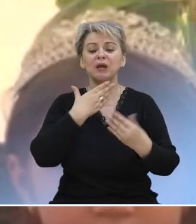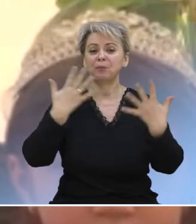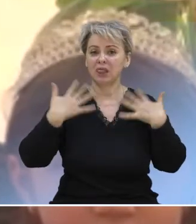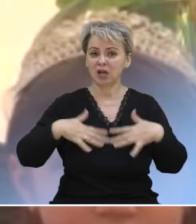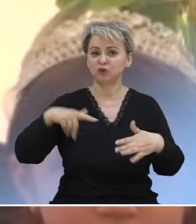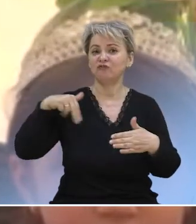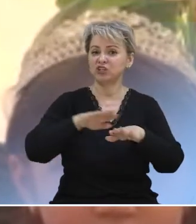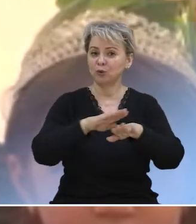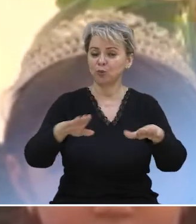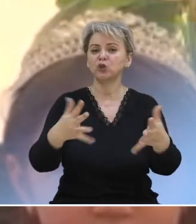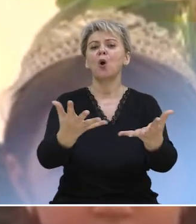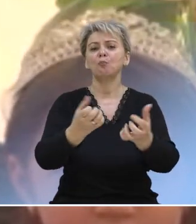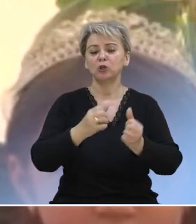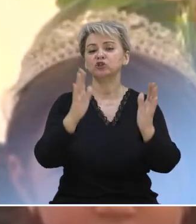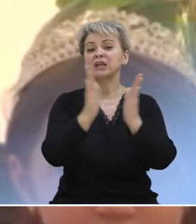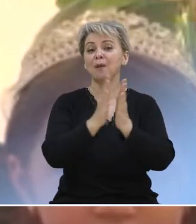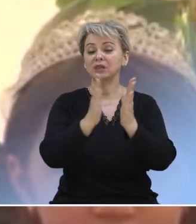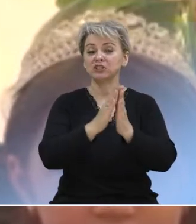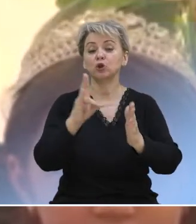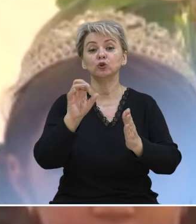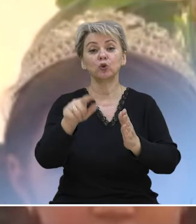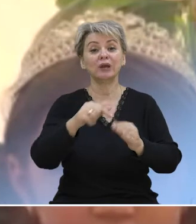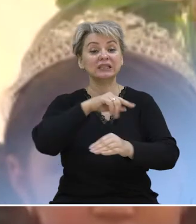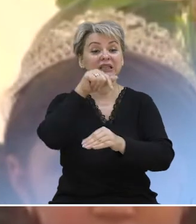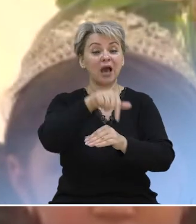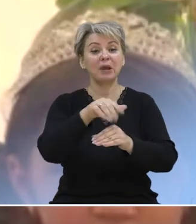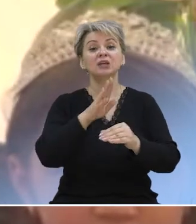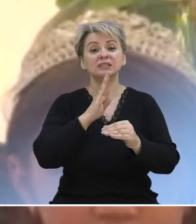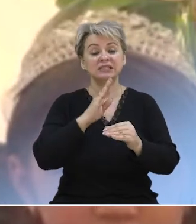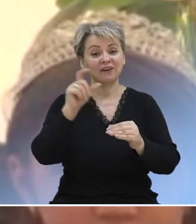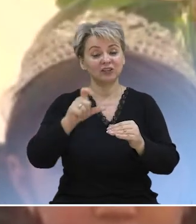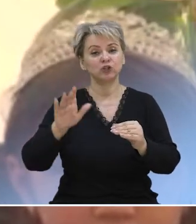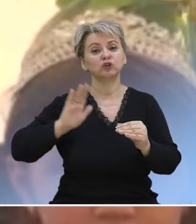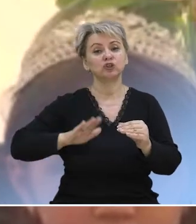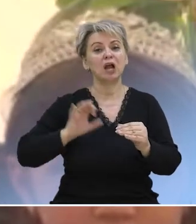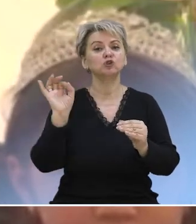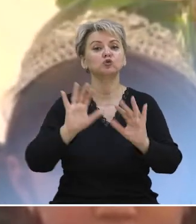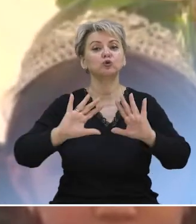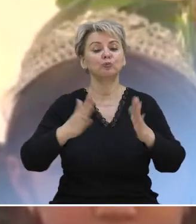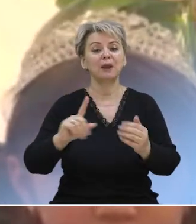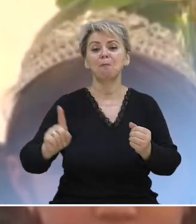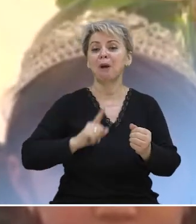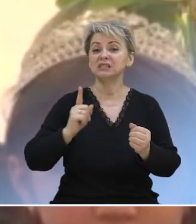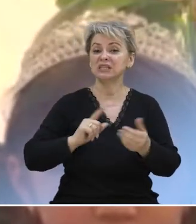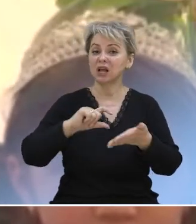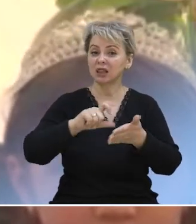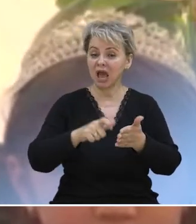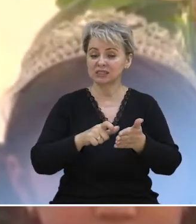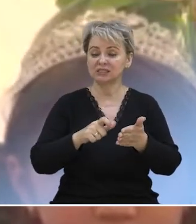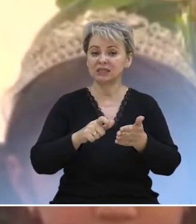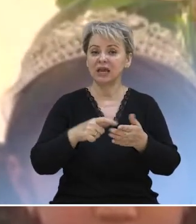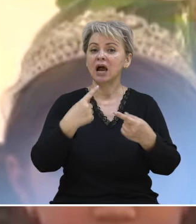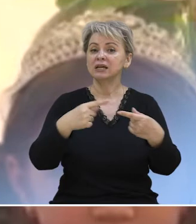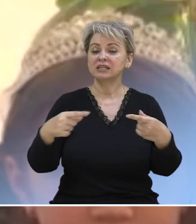красивые платья, выйти на подиум, получить аплодисменты, но и за кулисами девчонок ждали сюрпризы,